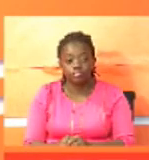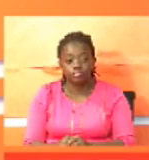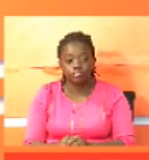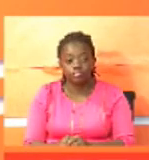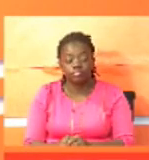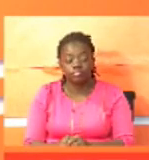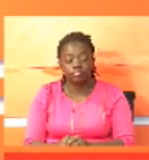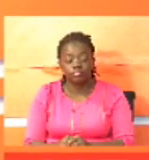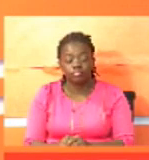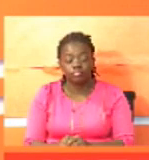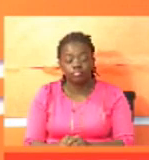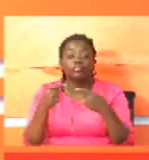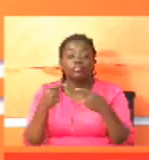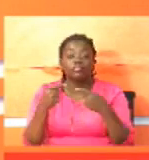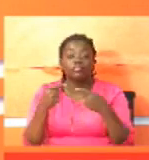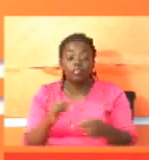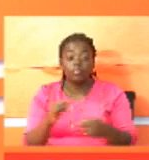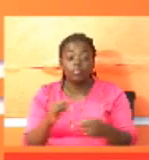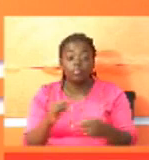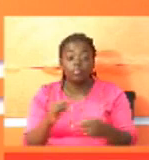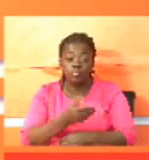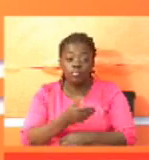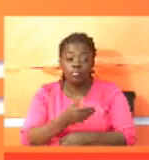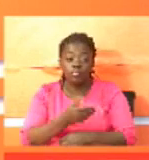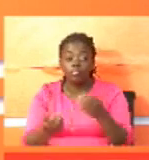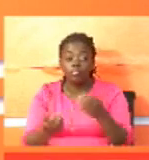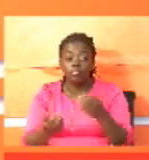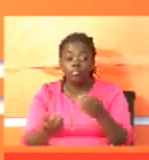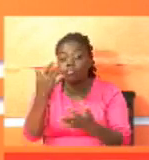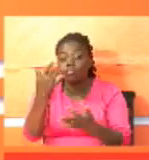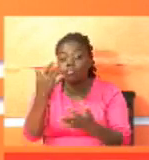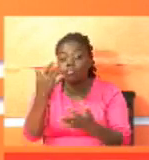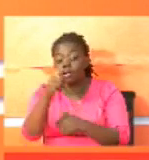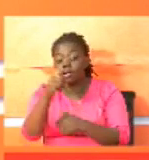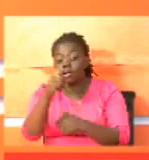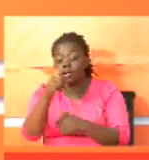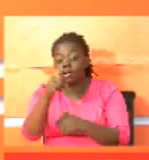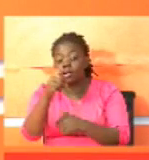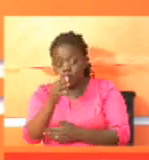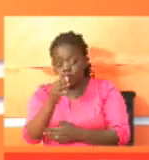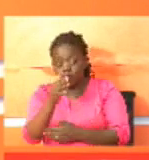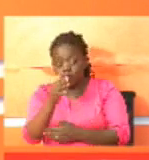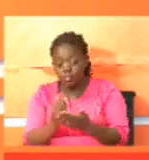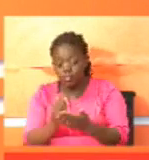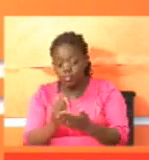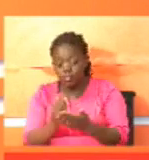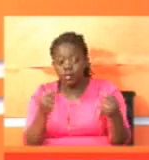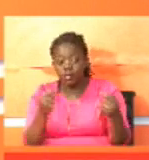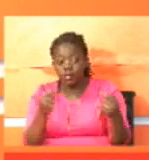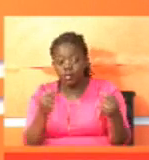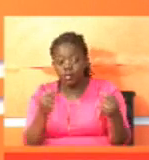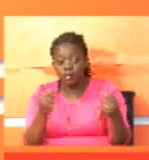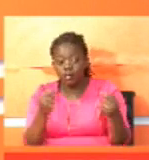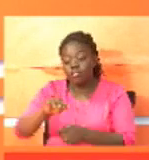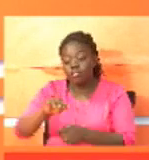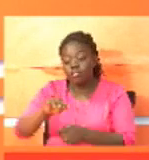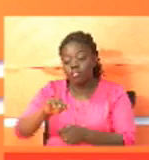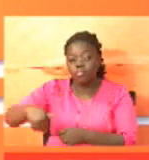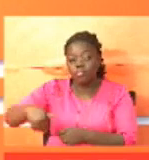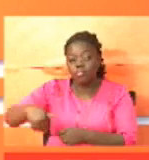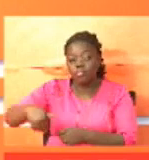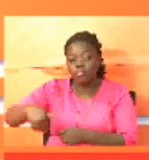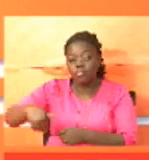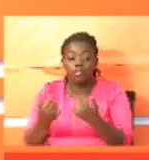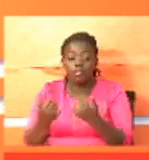Ate bwe tweyongerayo, waliwo abakazi abuukiriza mukazi munnaabwe ng'omu ku bo amulumiriza okuganza bba. Ono addusiddwa